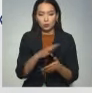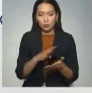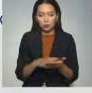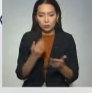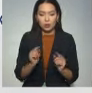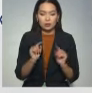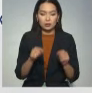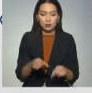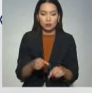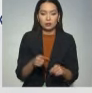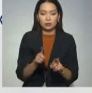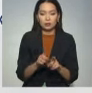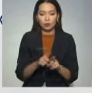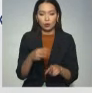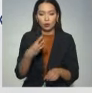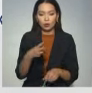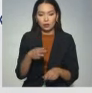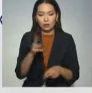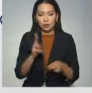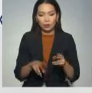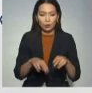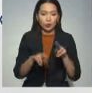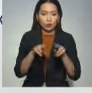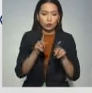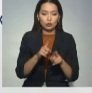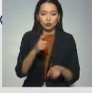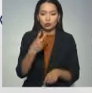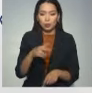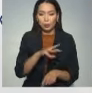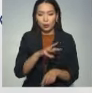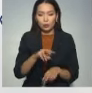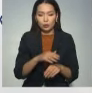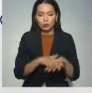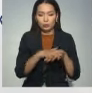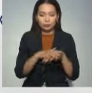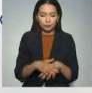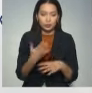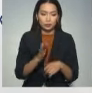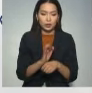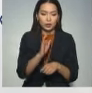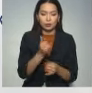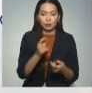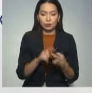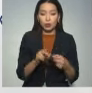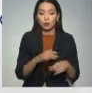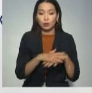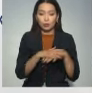тіркеу 30-90 аяқталады. Құрылысқа қажетті 120 миллион теңге бюджеттік өтінім қаралуға жіберілді. Тиісті қаржы бөлінсе, бұл іс-шаралар